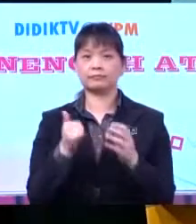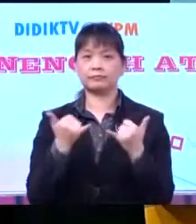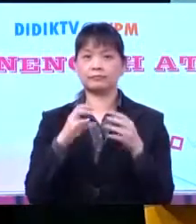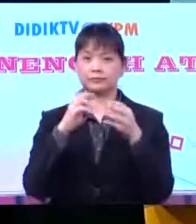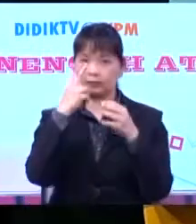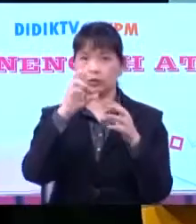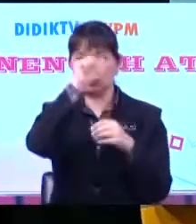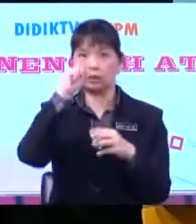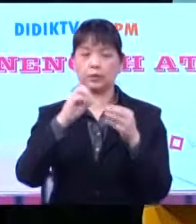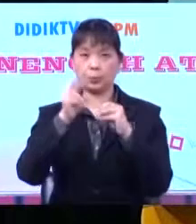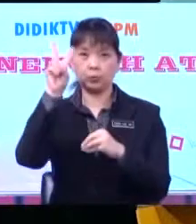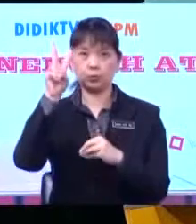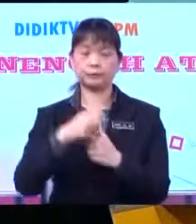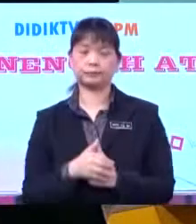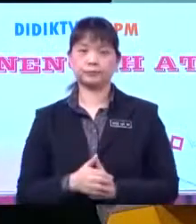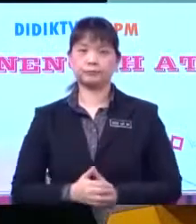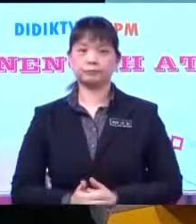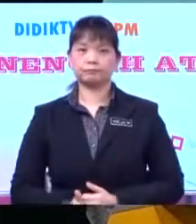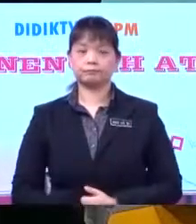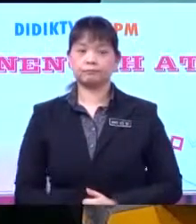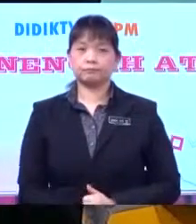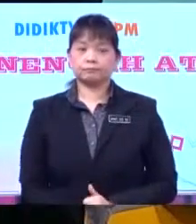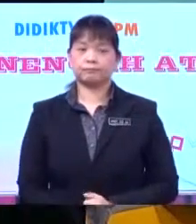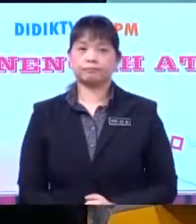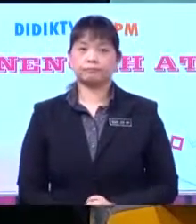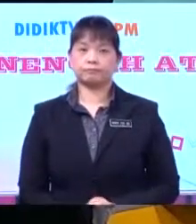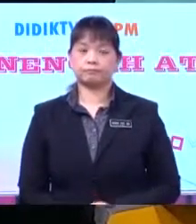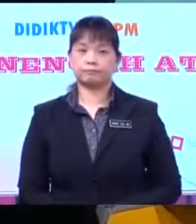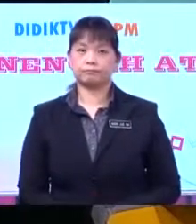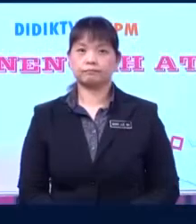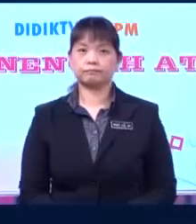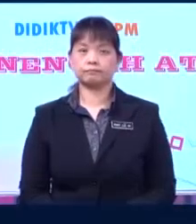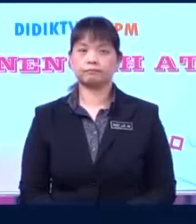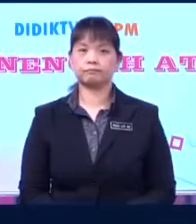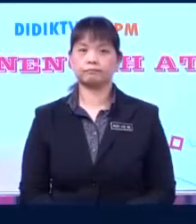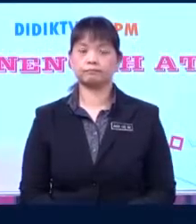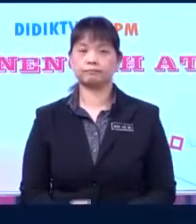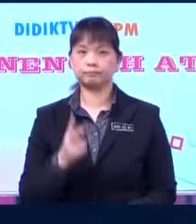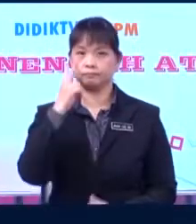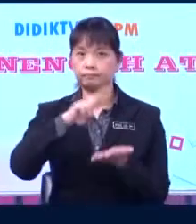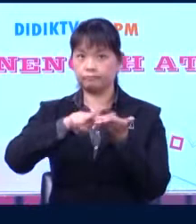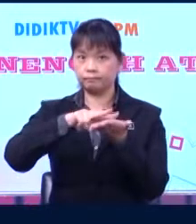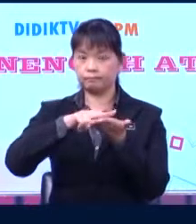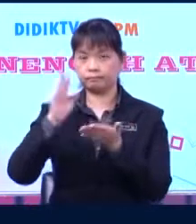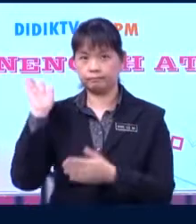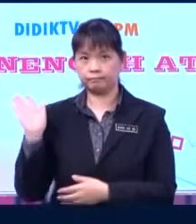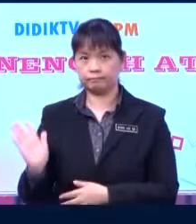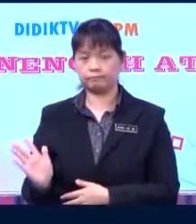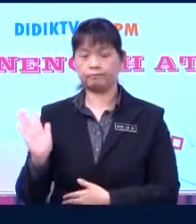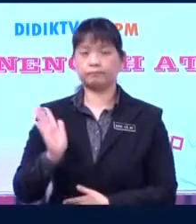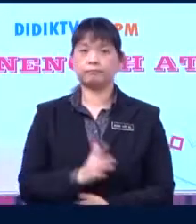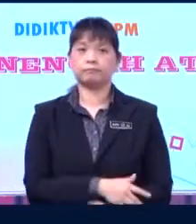oke itu oke pun weekend Iswari membeli sebuah rumah teres setingkat